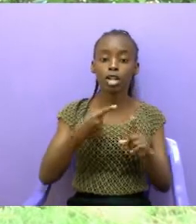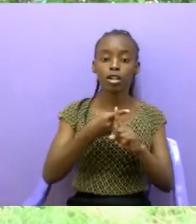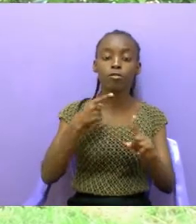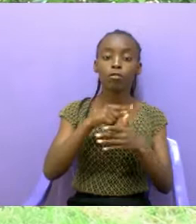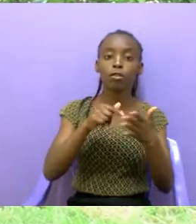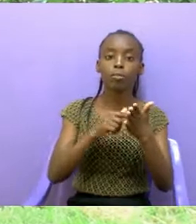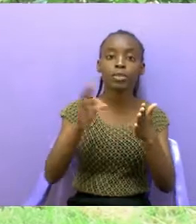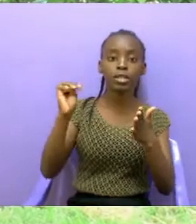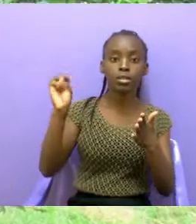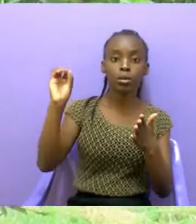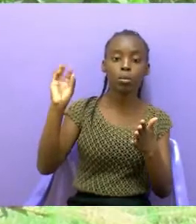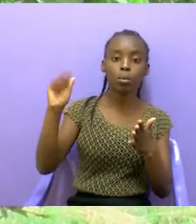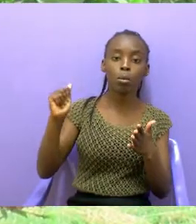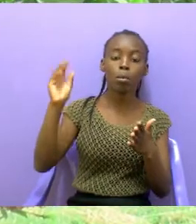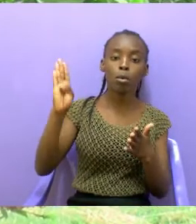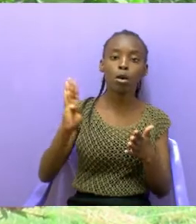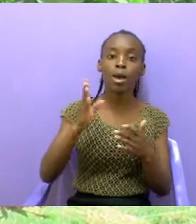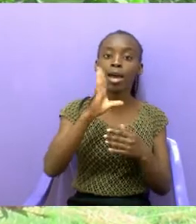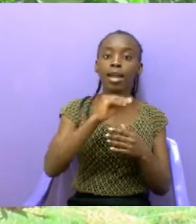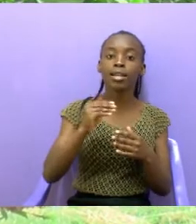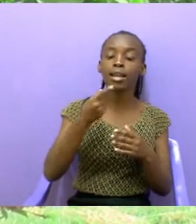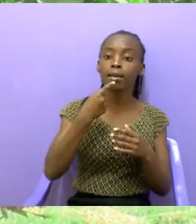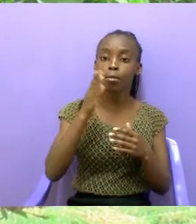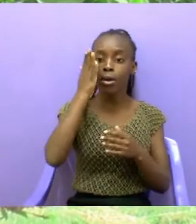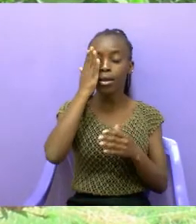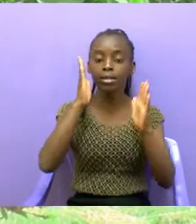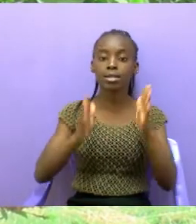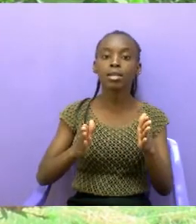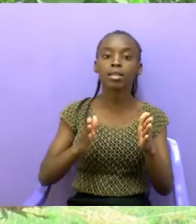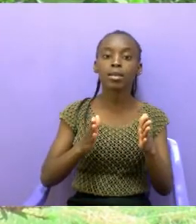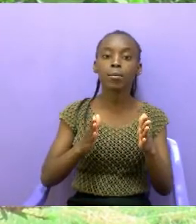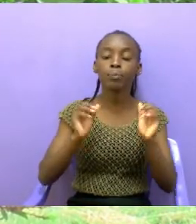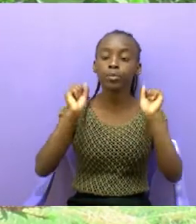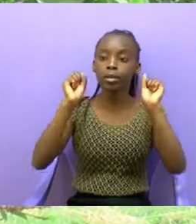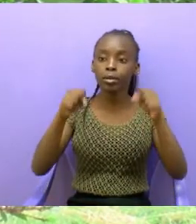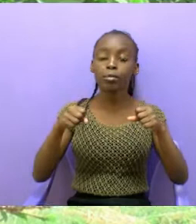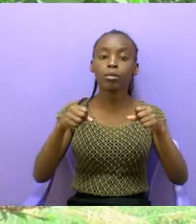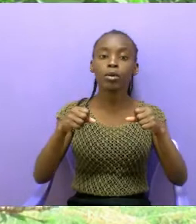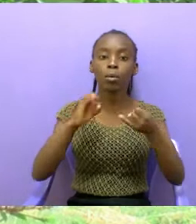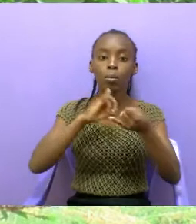akawaambia watu wake wa Israeli kwamba wakaweze kuoa kutoka ndani yao,